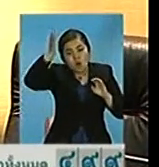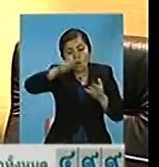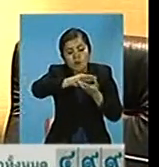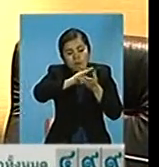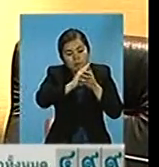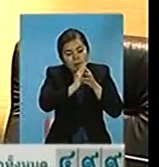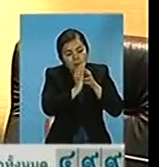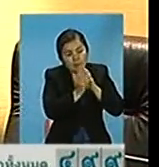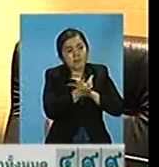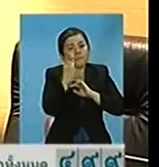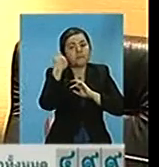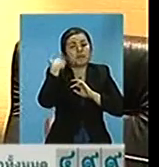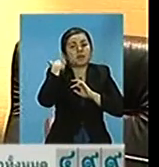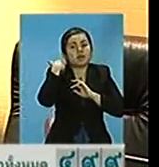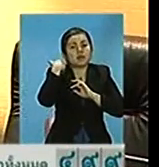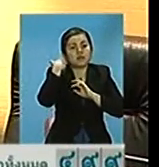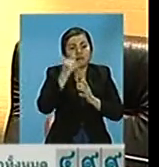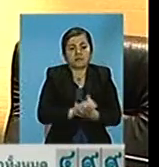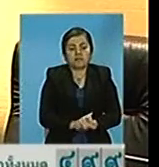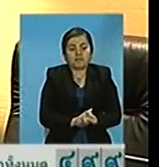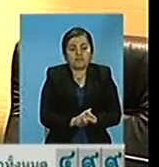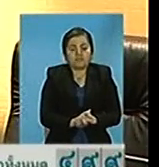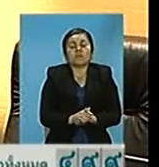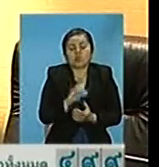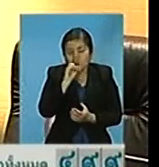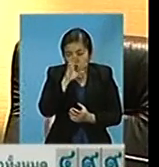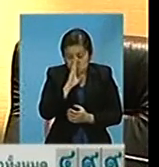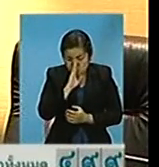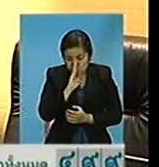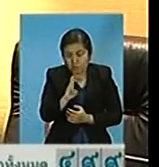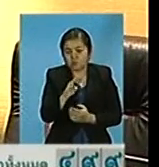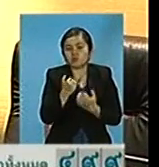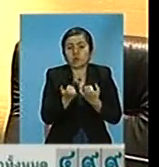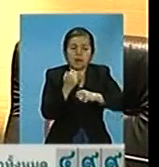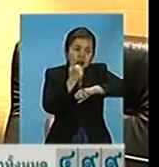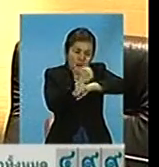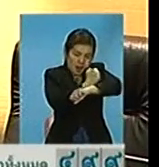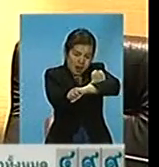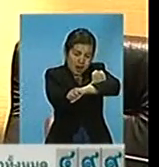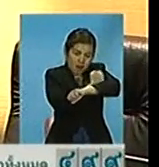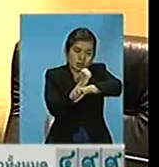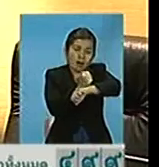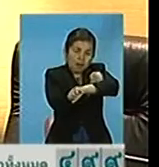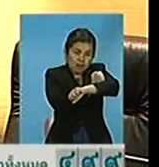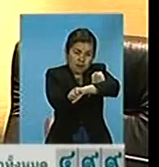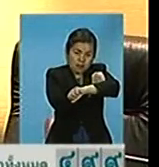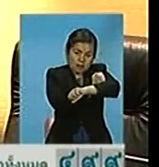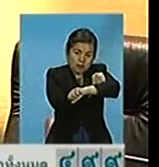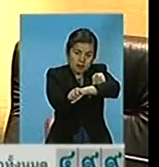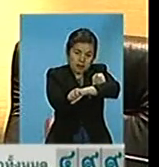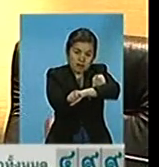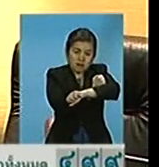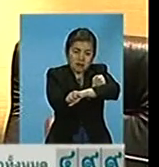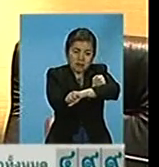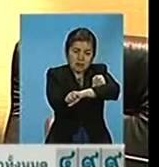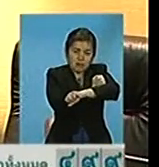ไปเรื่อยๆฉะนั้นเรียนตรงๆว่าแรงงานเขาไม่เขาพูดง่ายๆว่าไม่ต้องง้อ